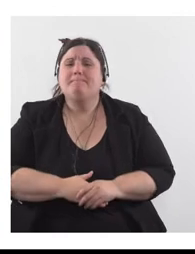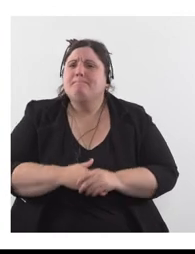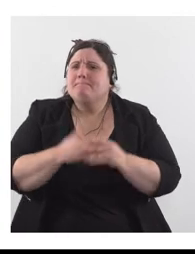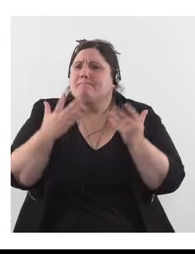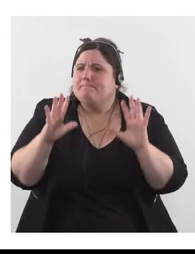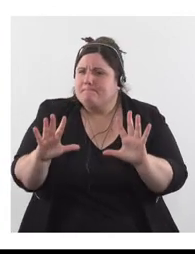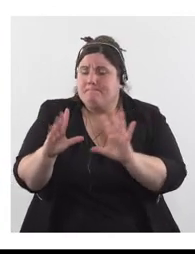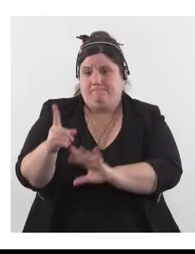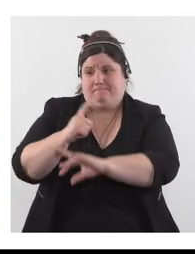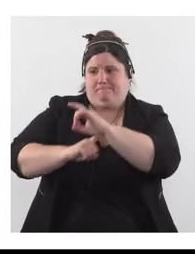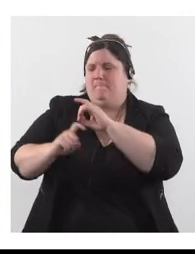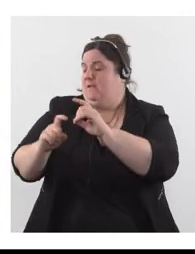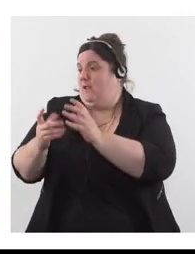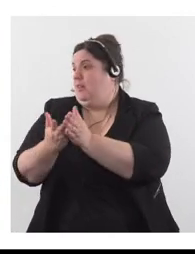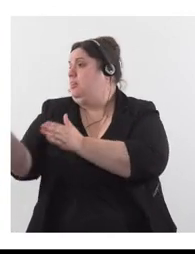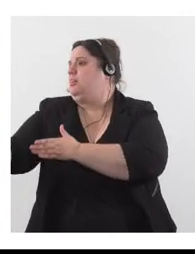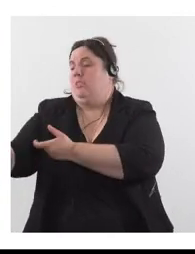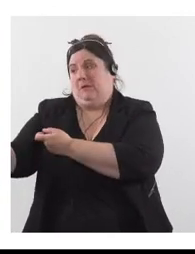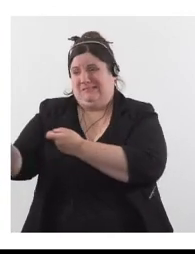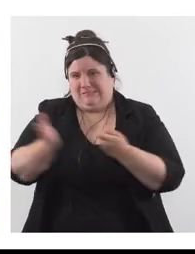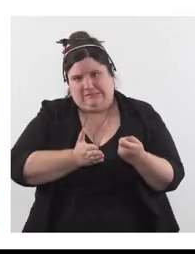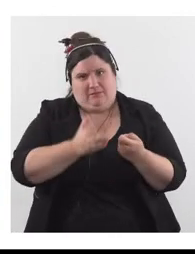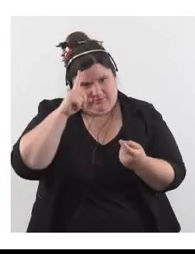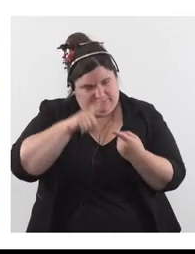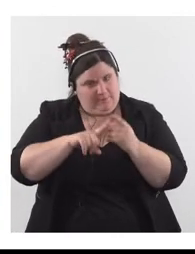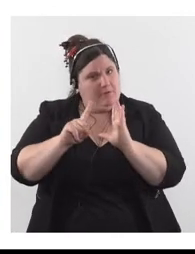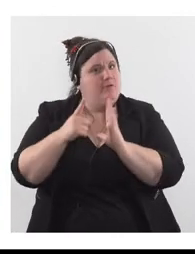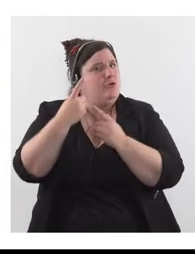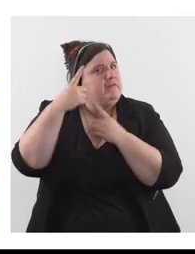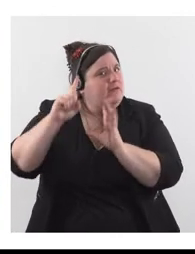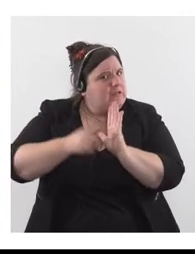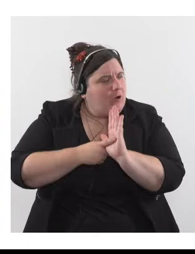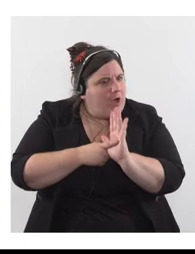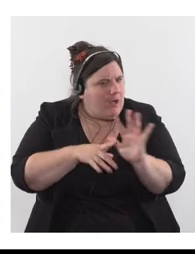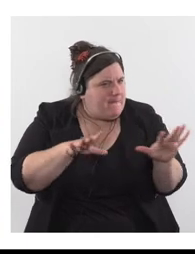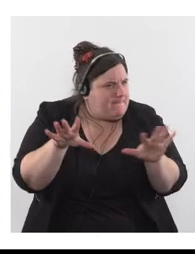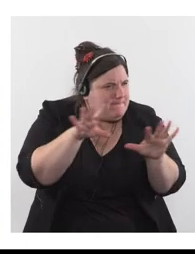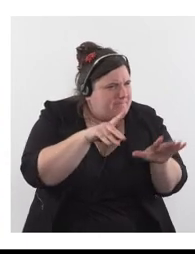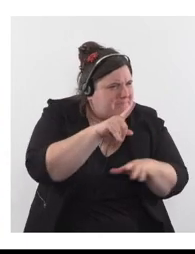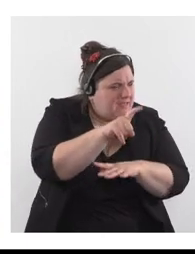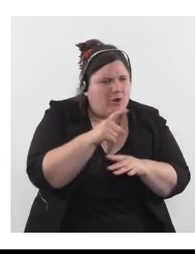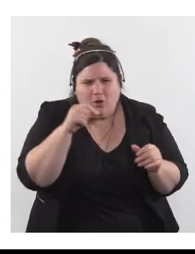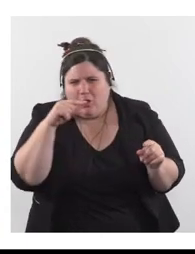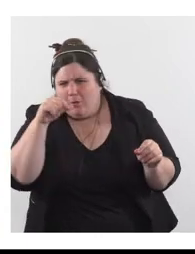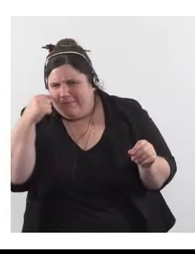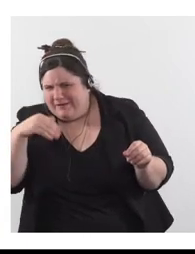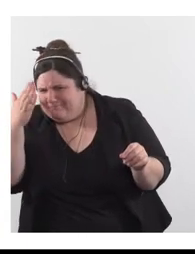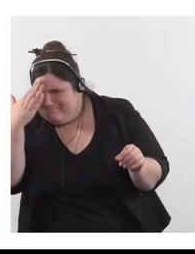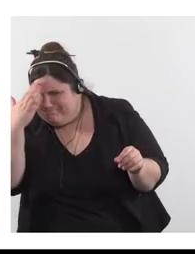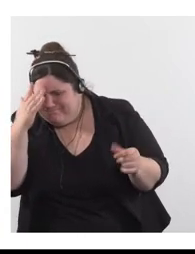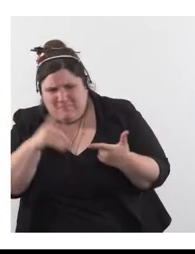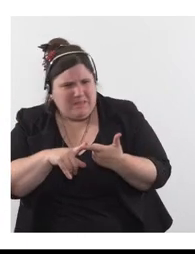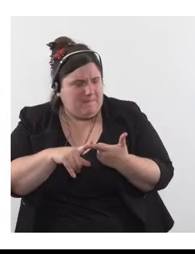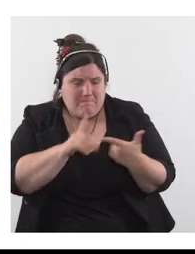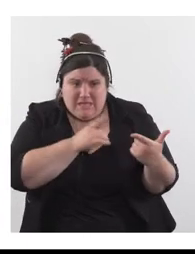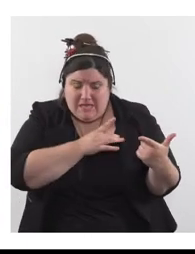En fait, je crois savoir un peu comment ça se passe en Belgique. En revanche, pas du tout en Irlande et en Suède.